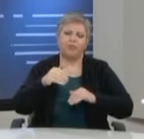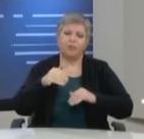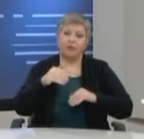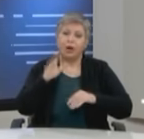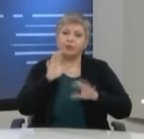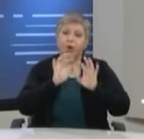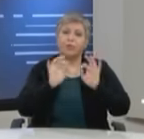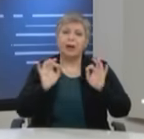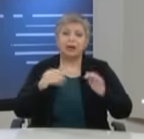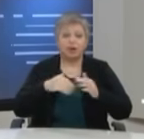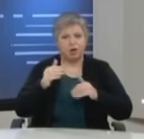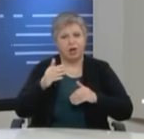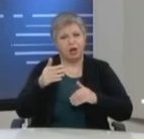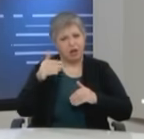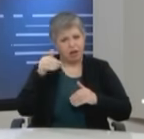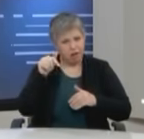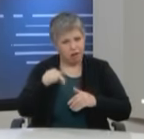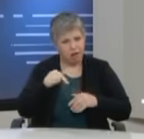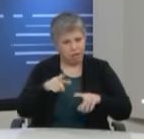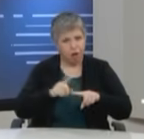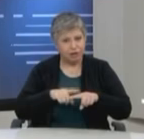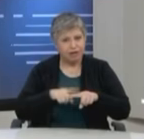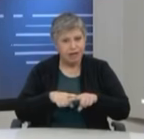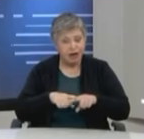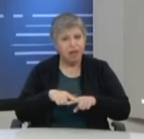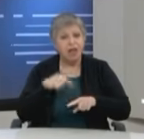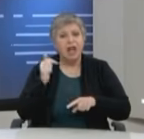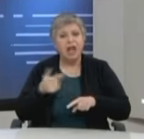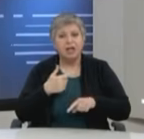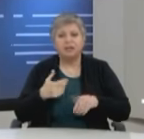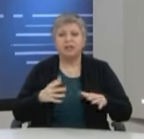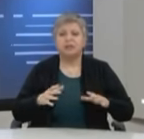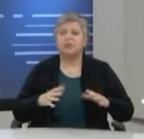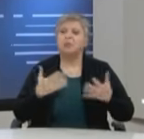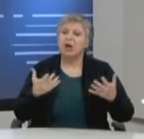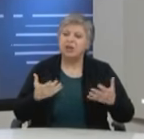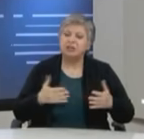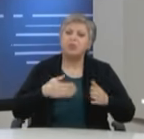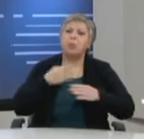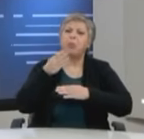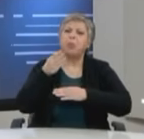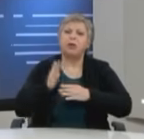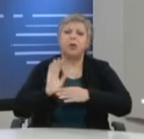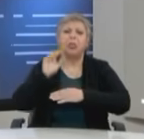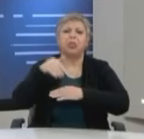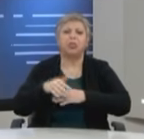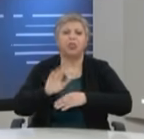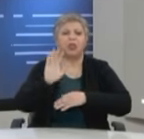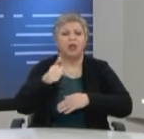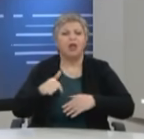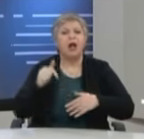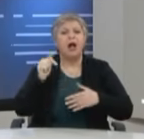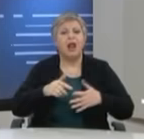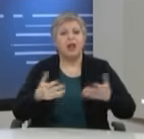ως χώρα για πολλά χρόνια. Αν ο όρος λοιπόν μακεδονικά ροδάκινα χρησιμοποιείται...